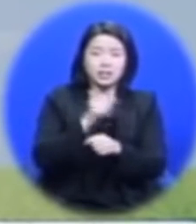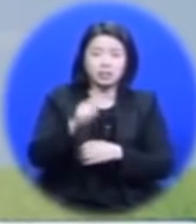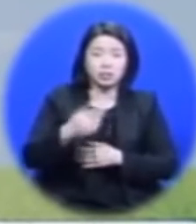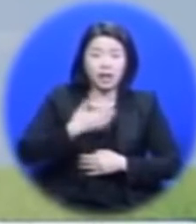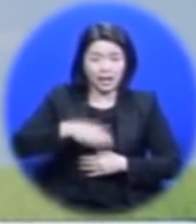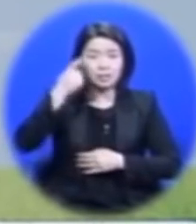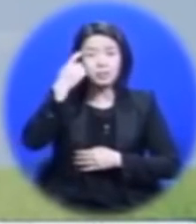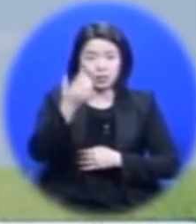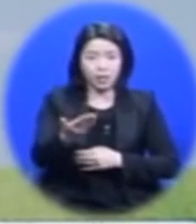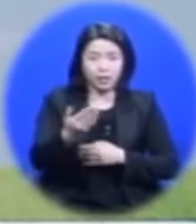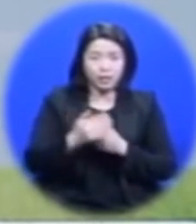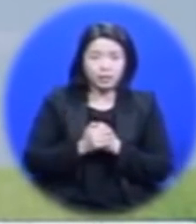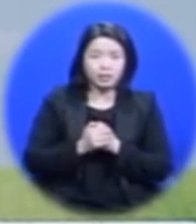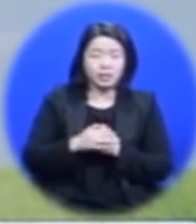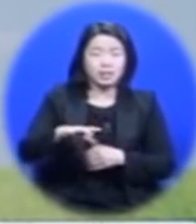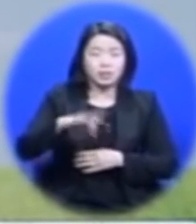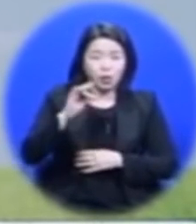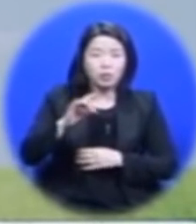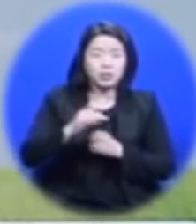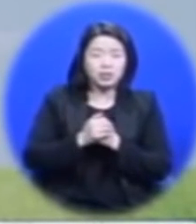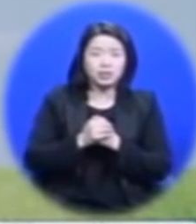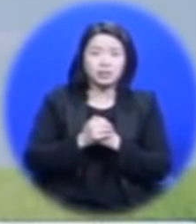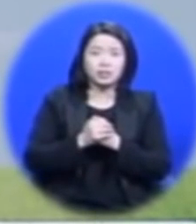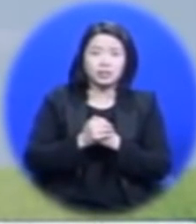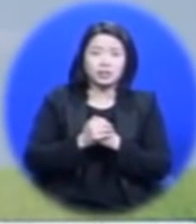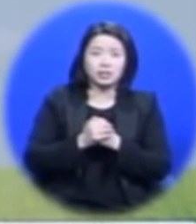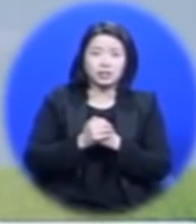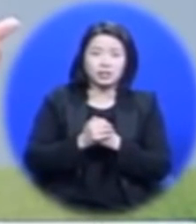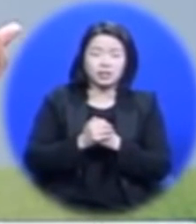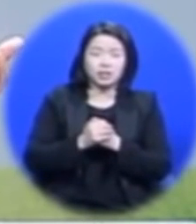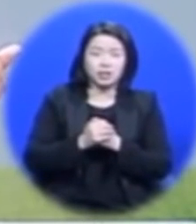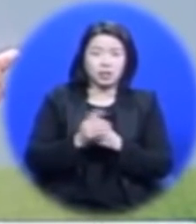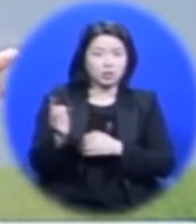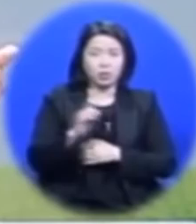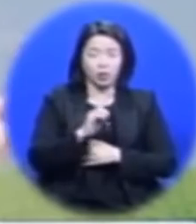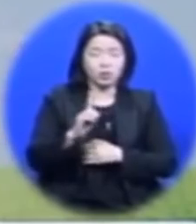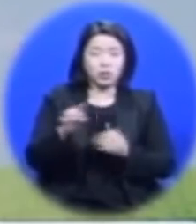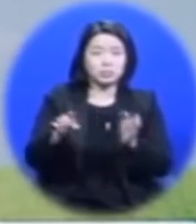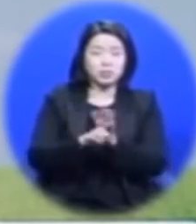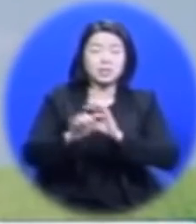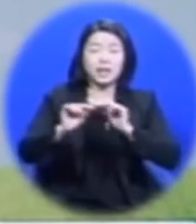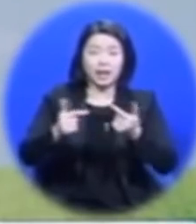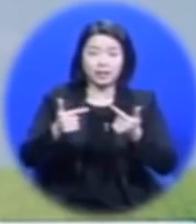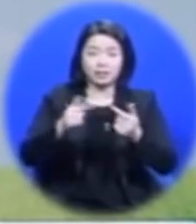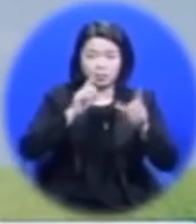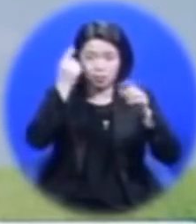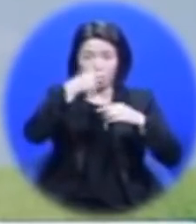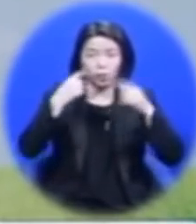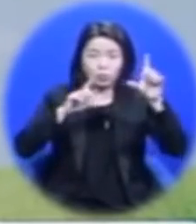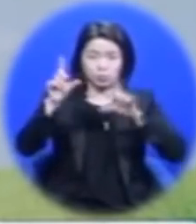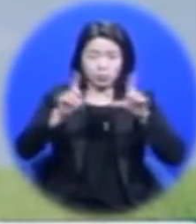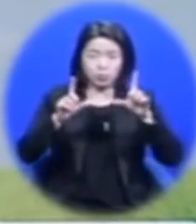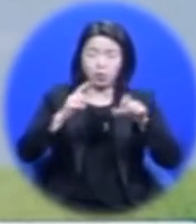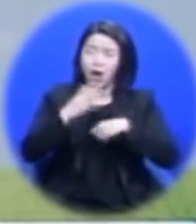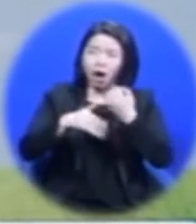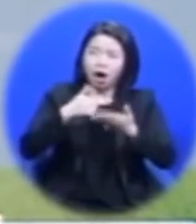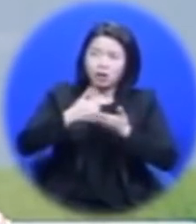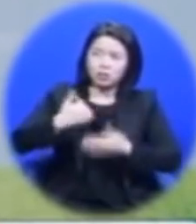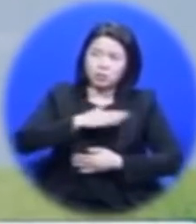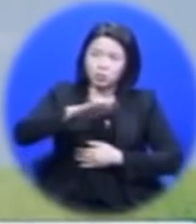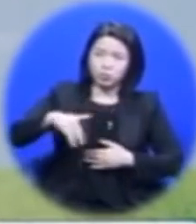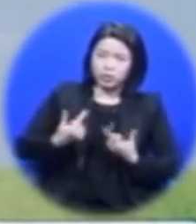아십니까? 처음에는 전혀 믿어지지 않는 듯한 표정이더래요. 하나님이 우리 같은